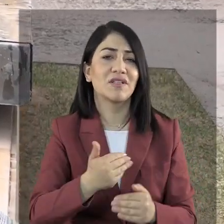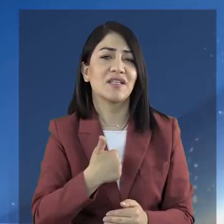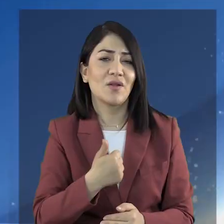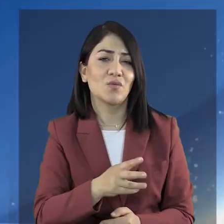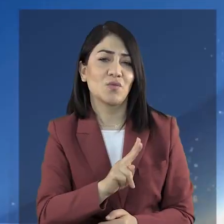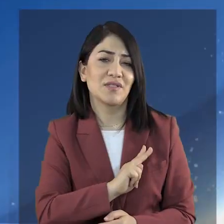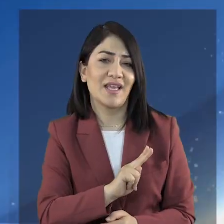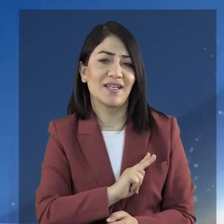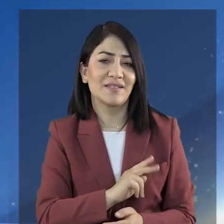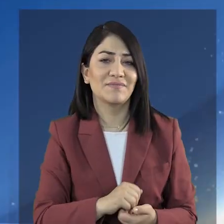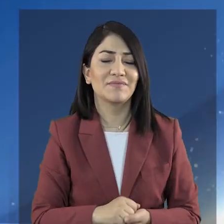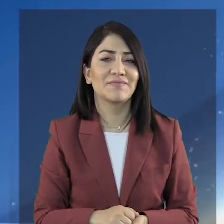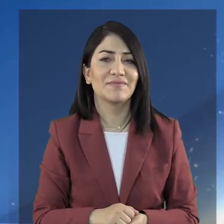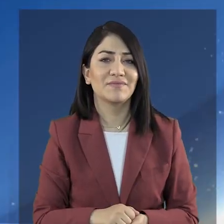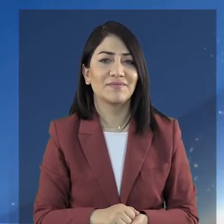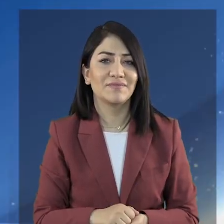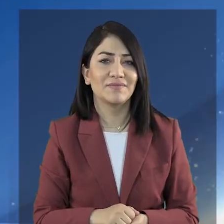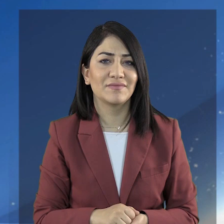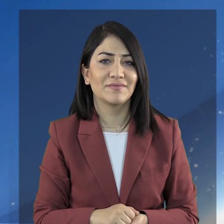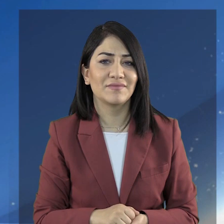սեր։